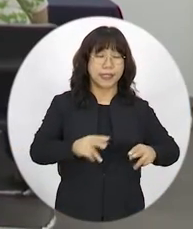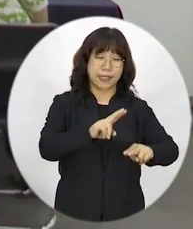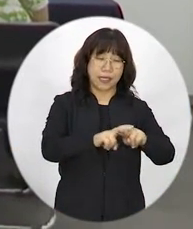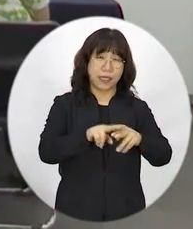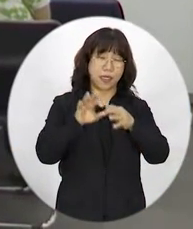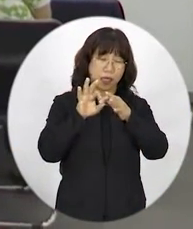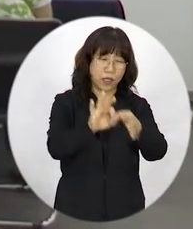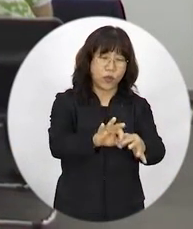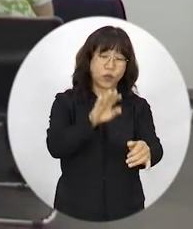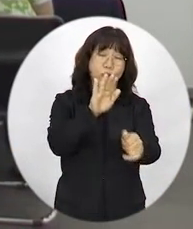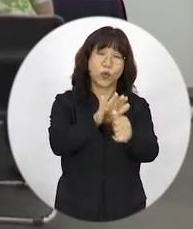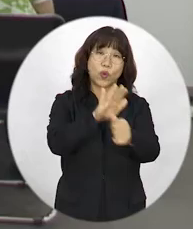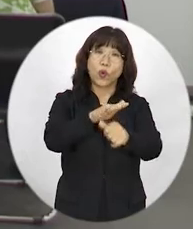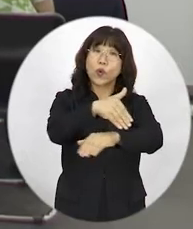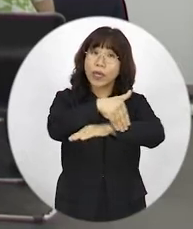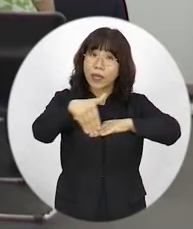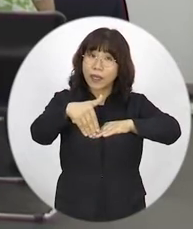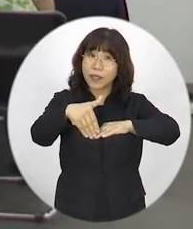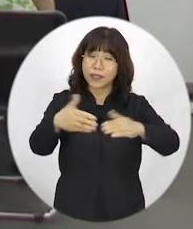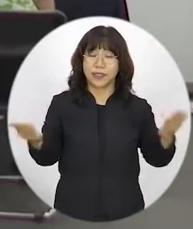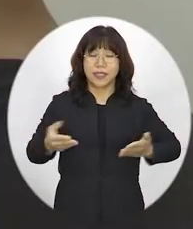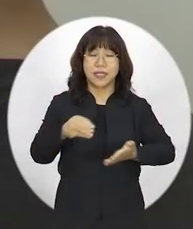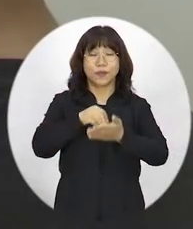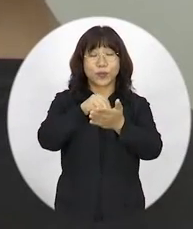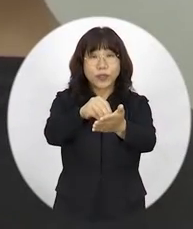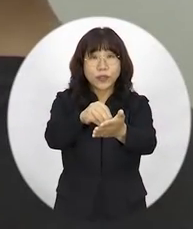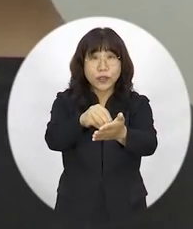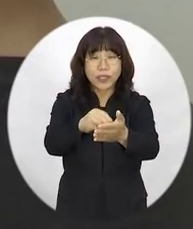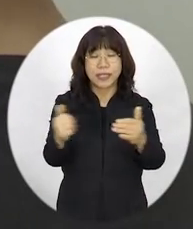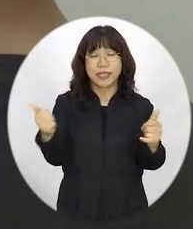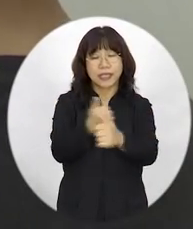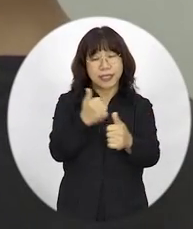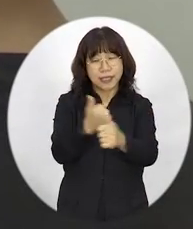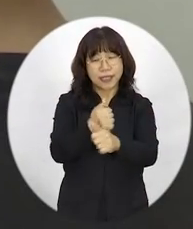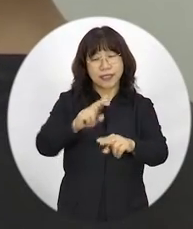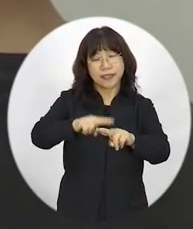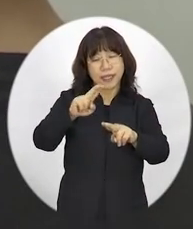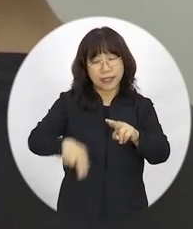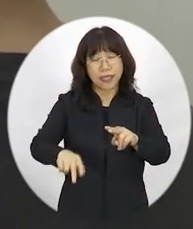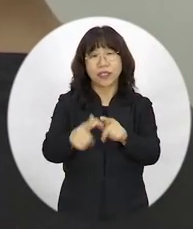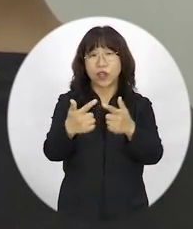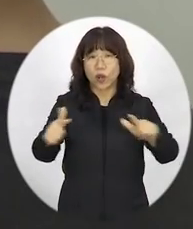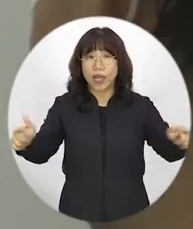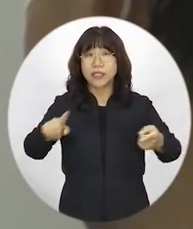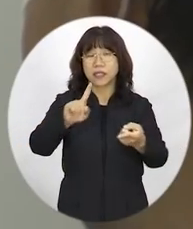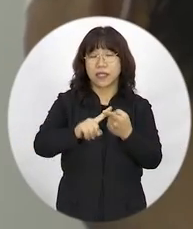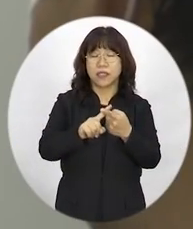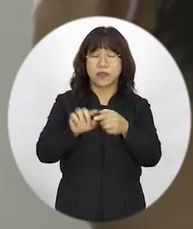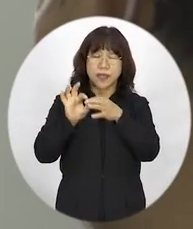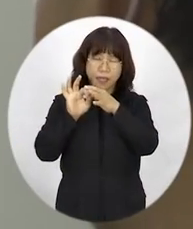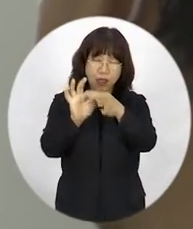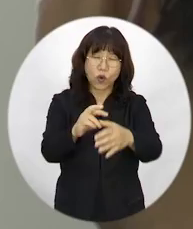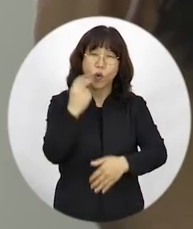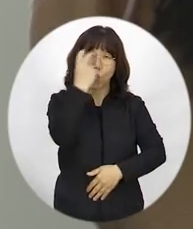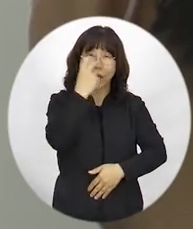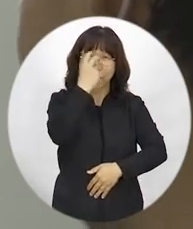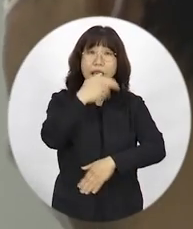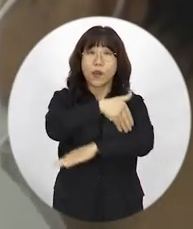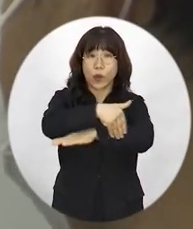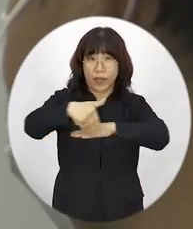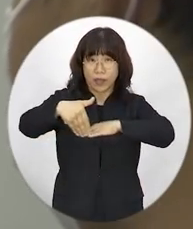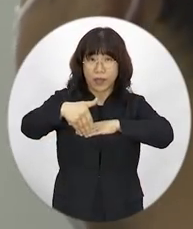일자리를 제공할 예정이며 이번에 취업한 취직 짜 에 대해서도 이직과 퇴사 든 고용유지 현황을 지속적으로